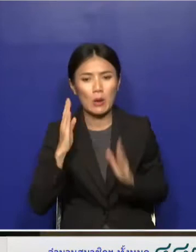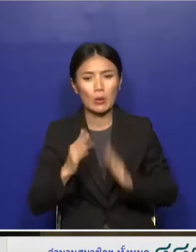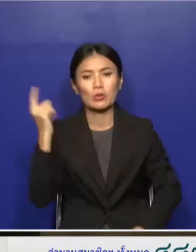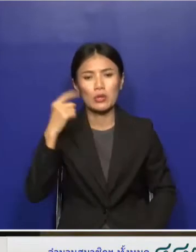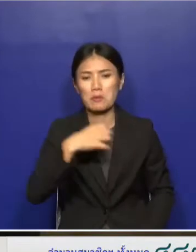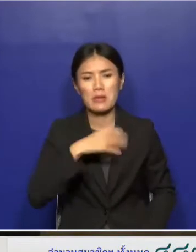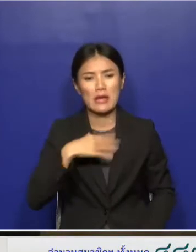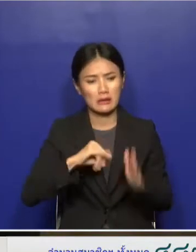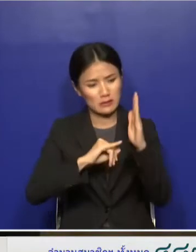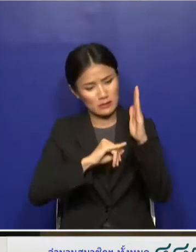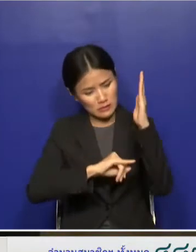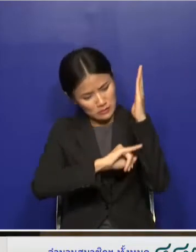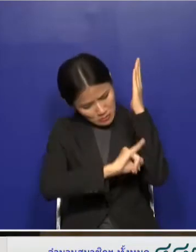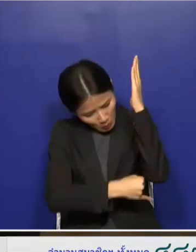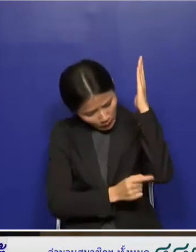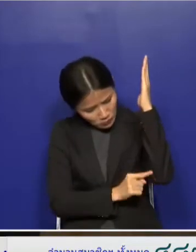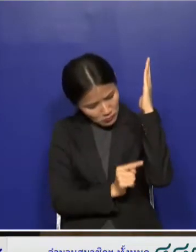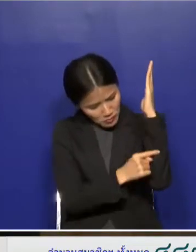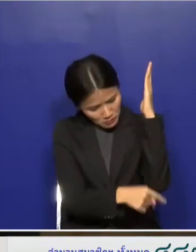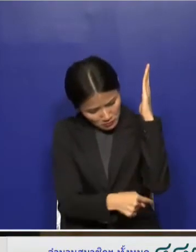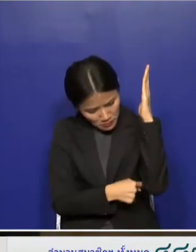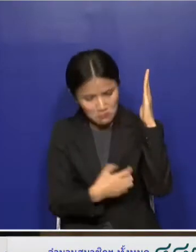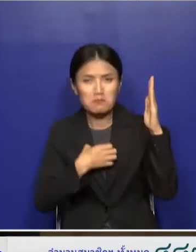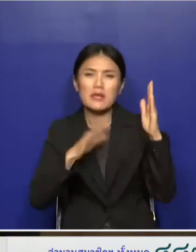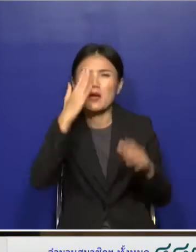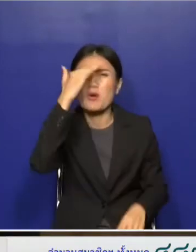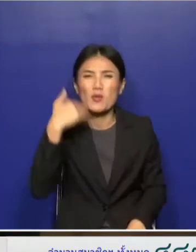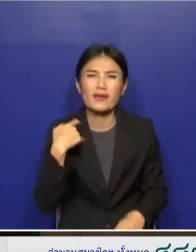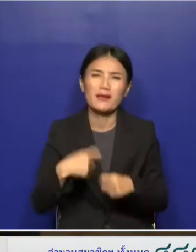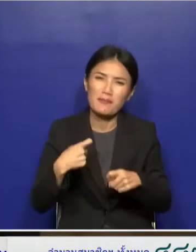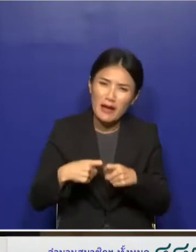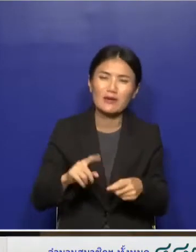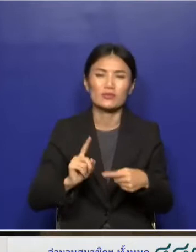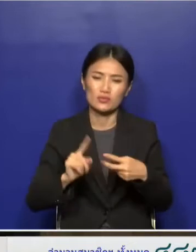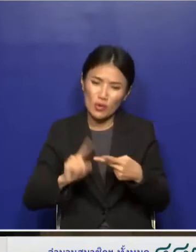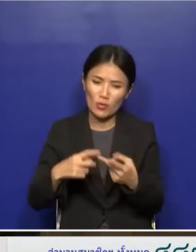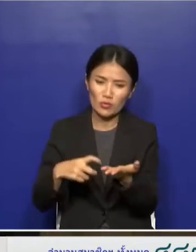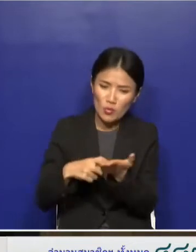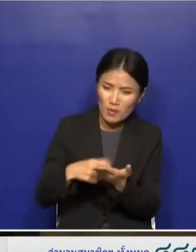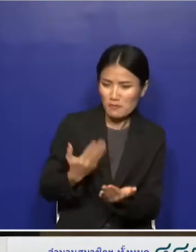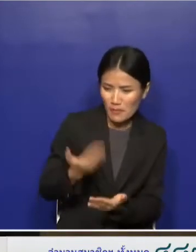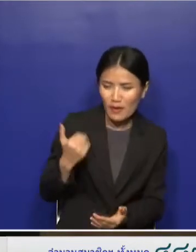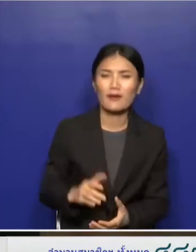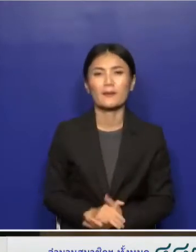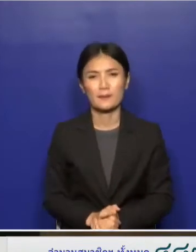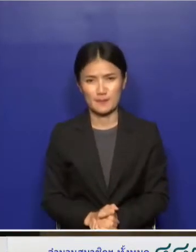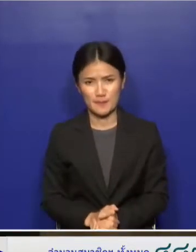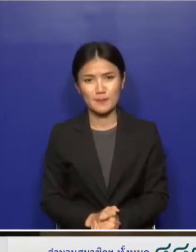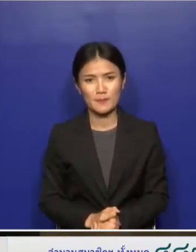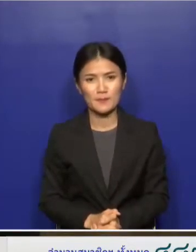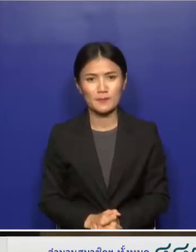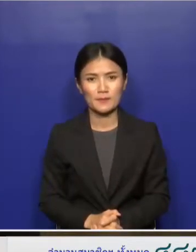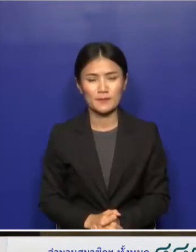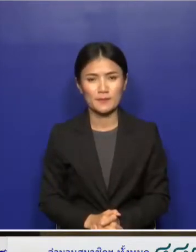การเดินทางที่ลำบากแล้วมันก็ยังมีเรื่องของราคาค่าเดินทางที่มันแตกต่างกันเยอะจนเกินไปนะครับอี